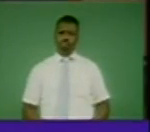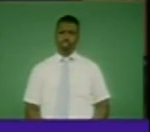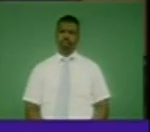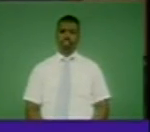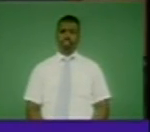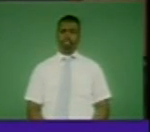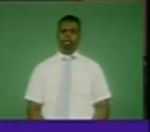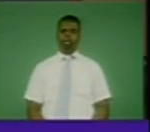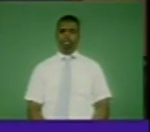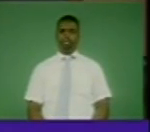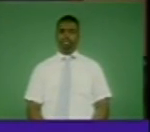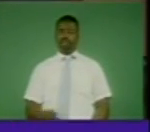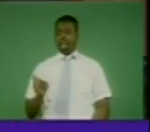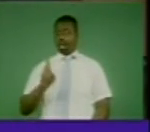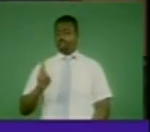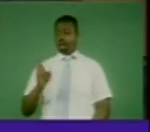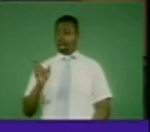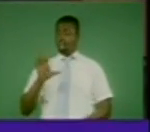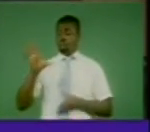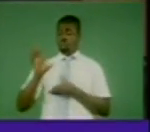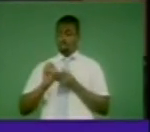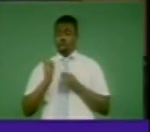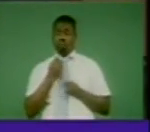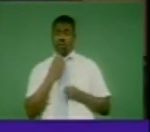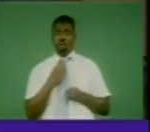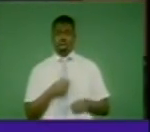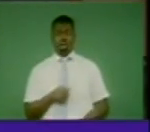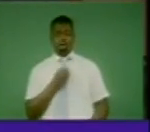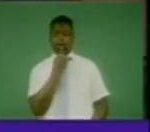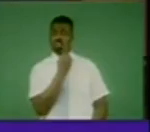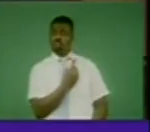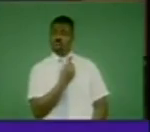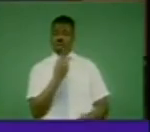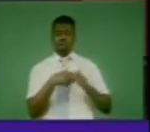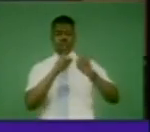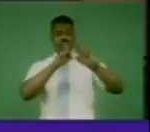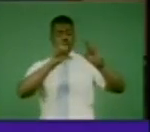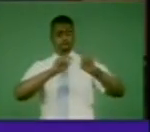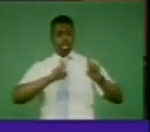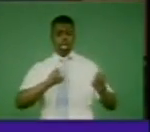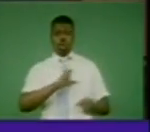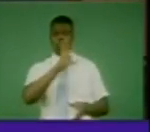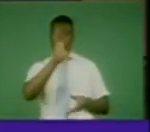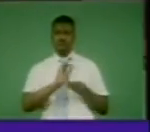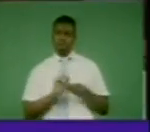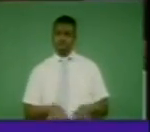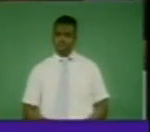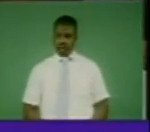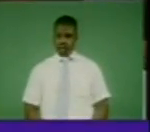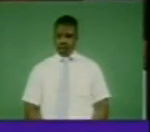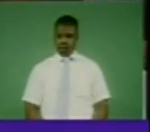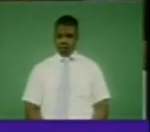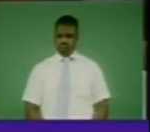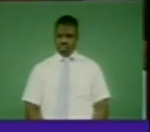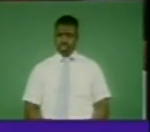ni kura moja kwenye ibara zote isipokuwa ibara ya 162 na 63 kura 2,